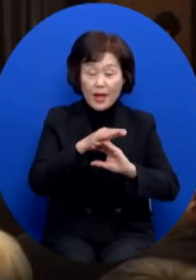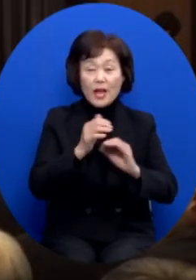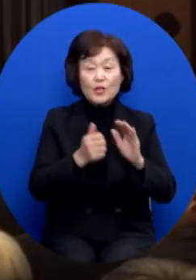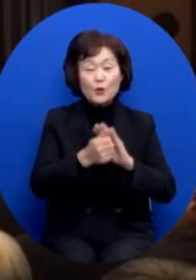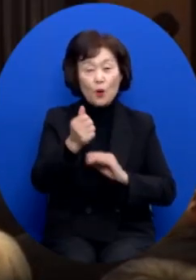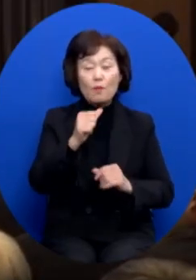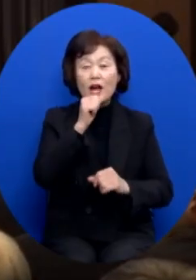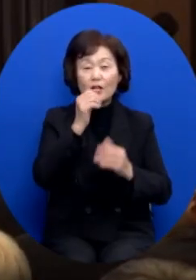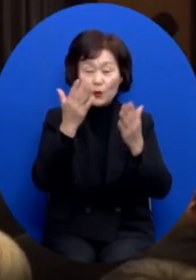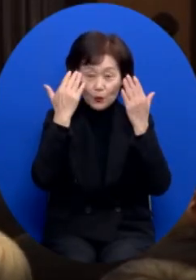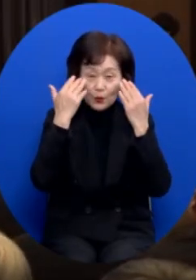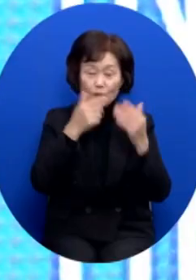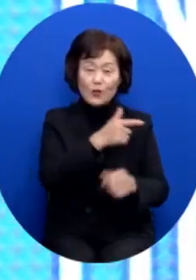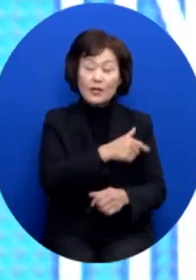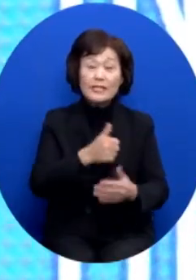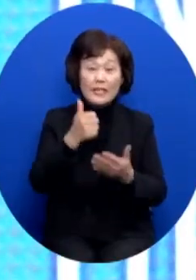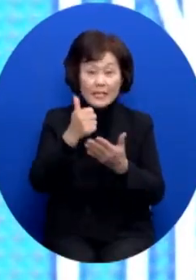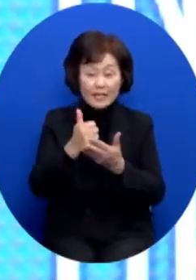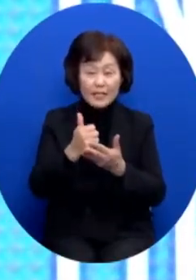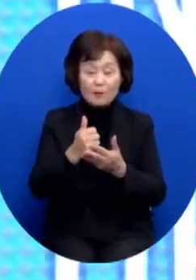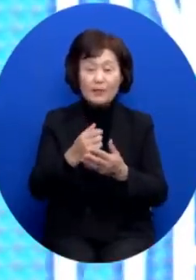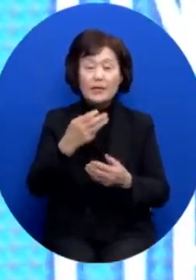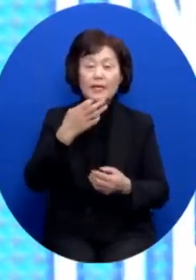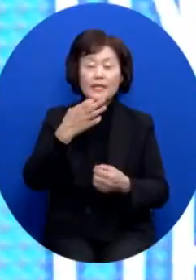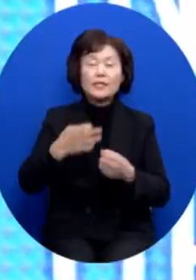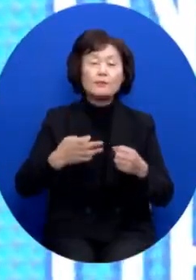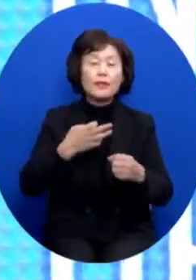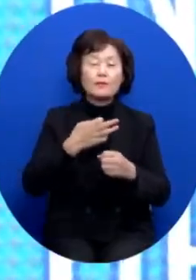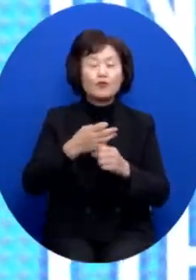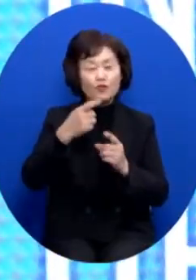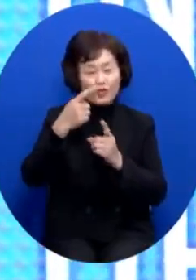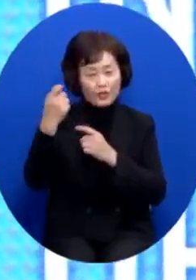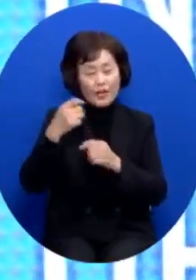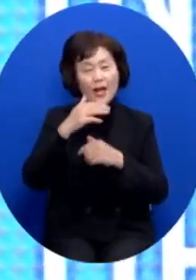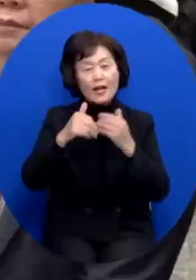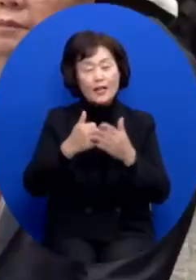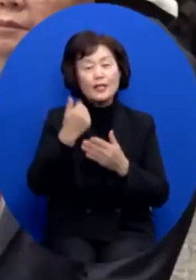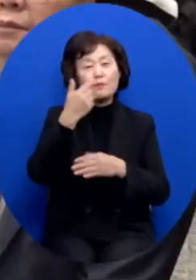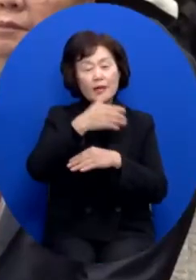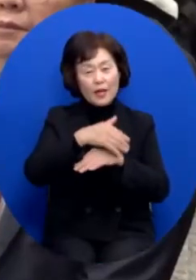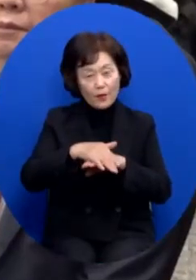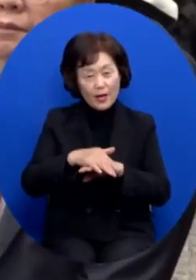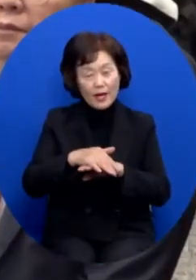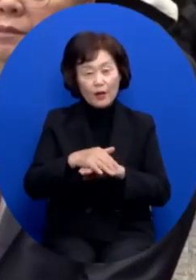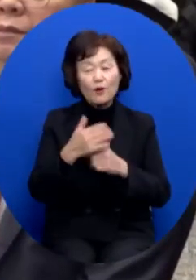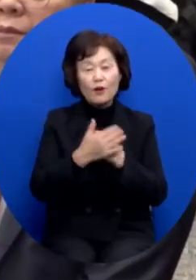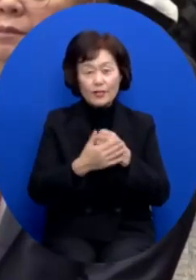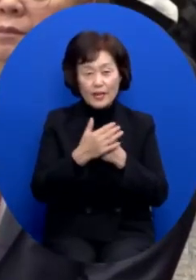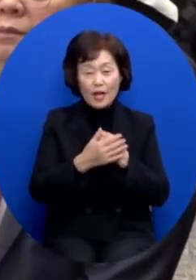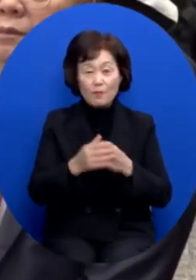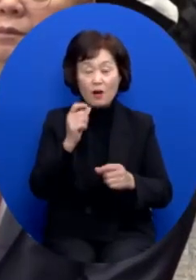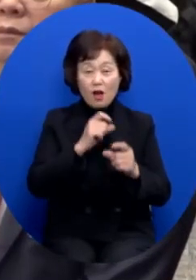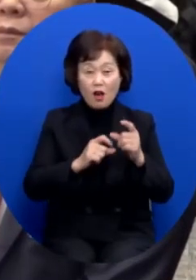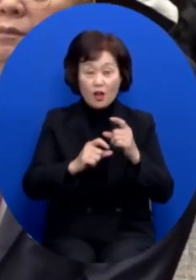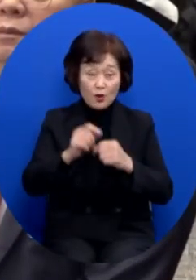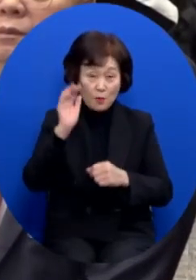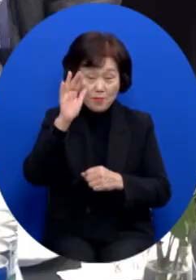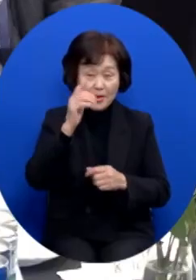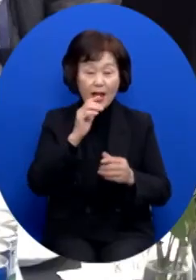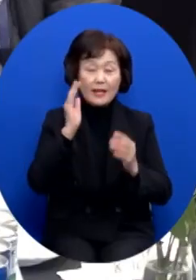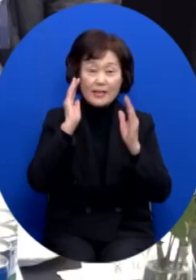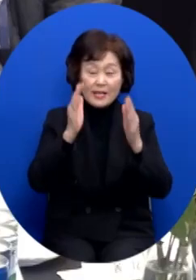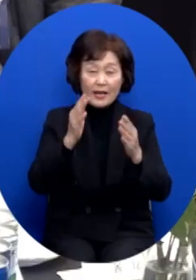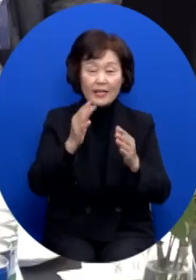목사는 소망교도소 개청 13주년은 하나님의 섭리라며 소망교도소의 더욱 힘찬 미래를 위해 기도와